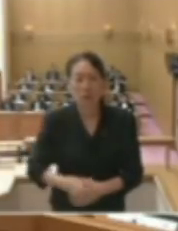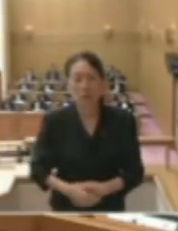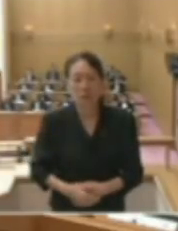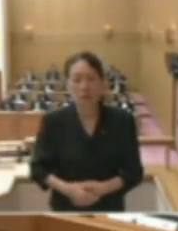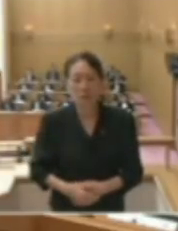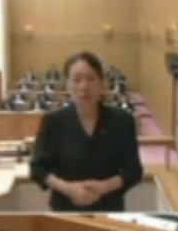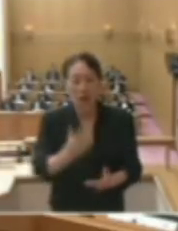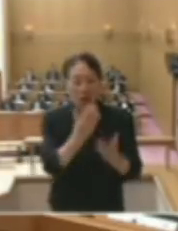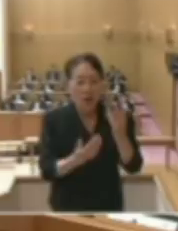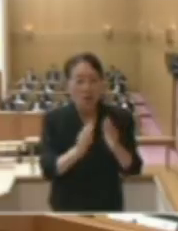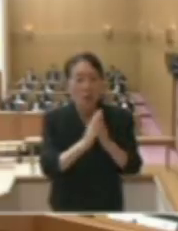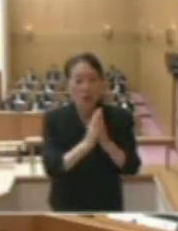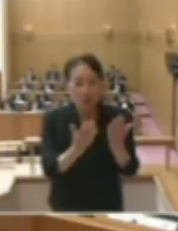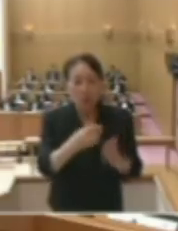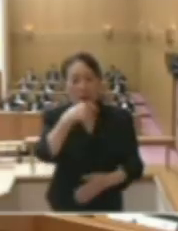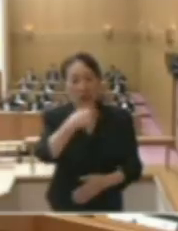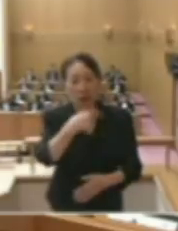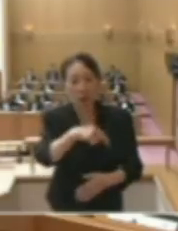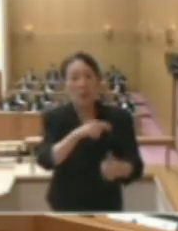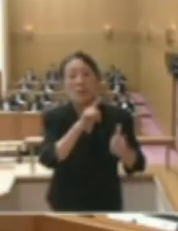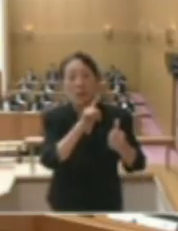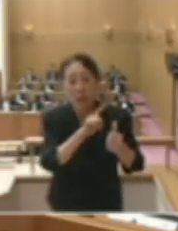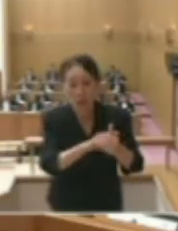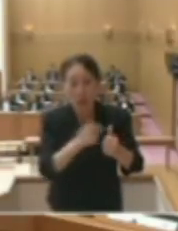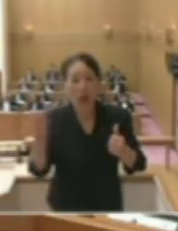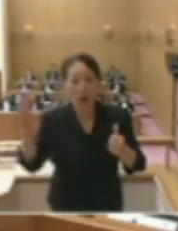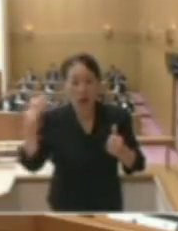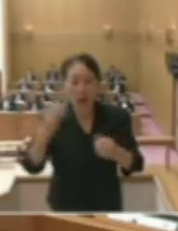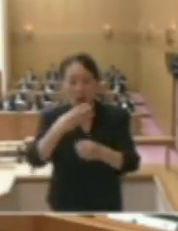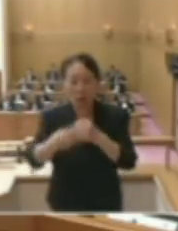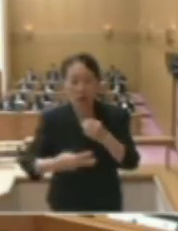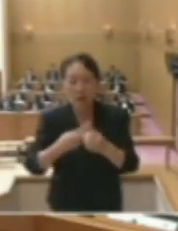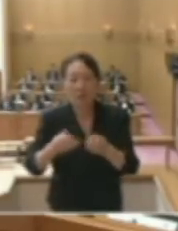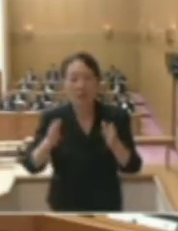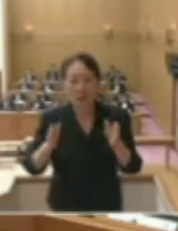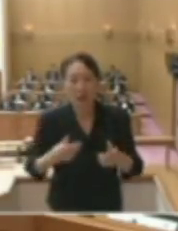森本先生は過去3年間うるさい、